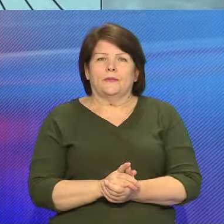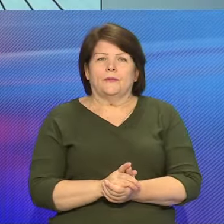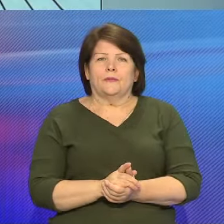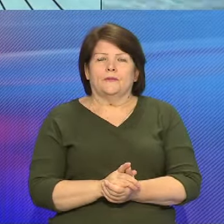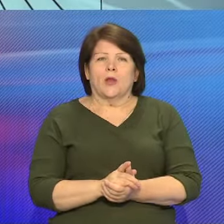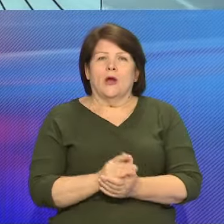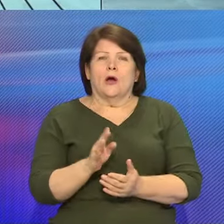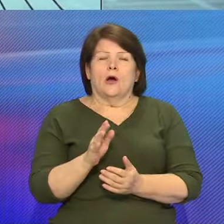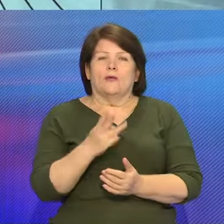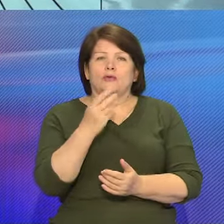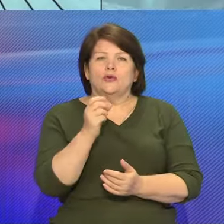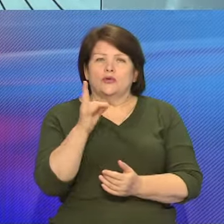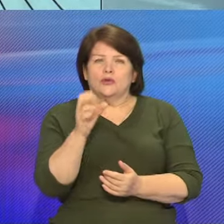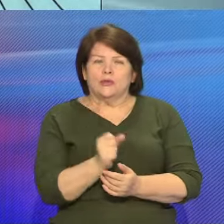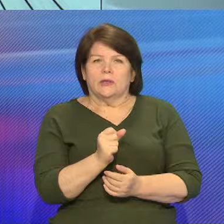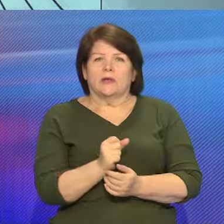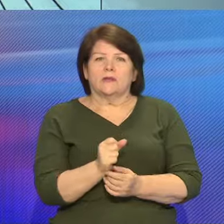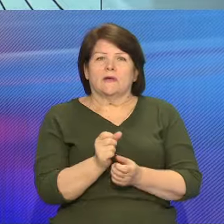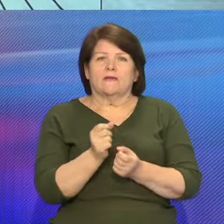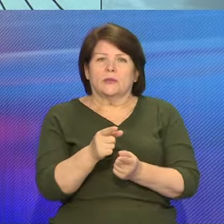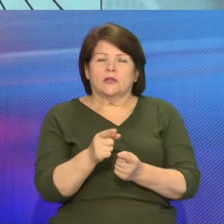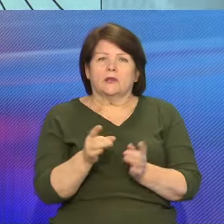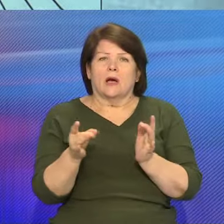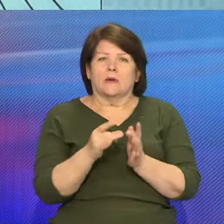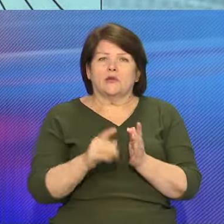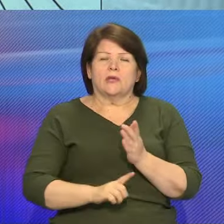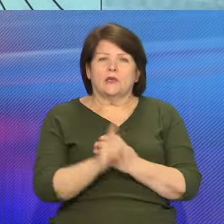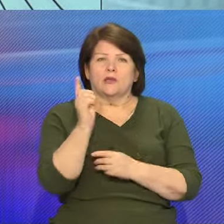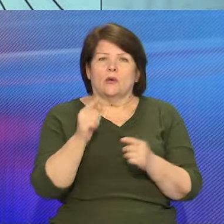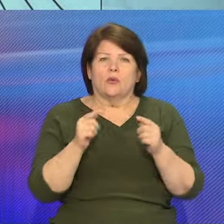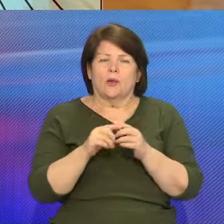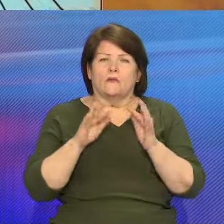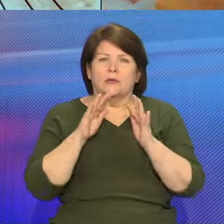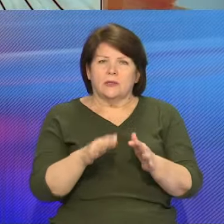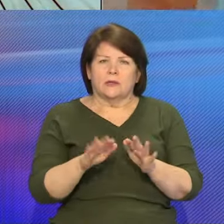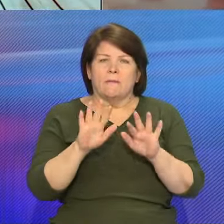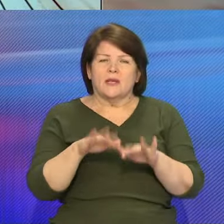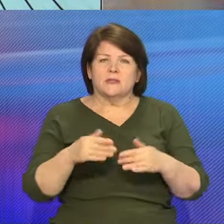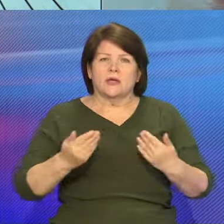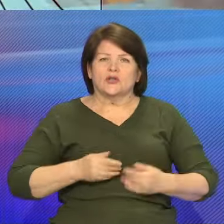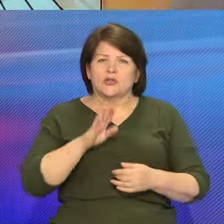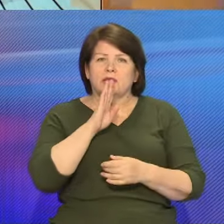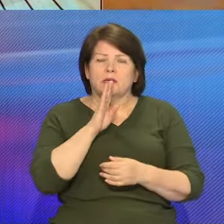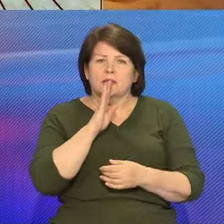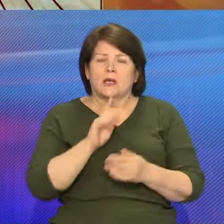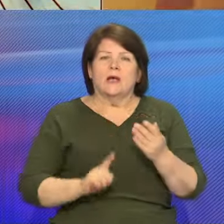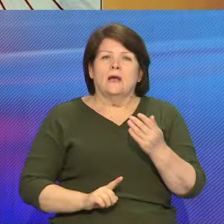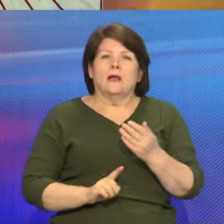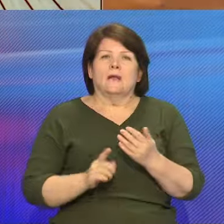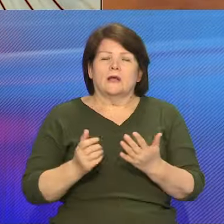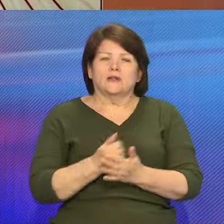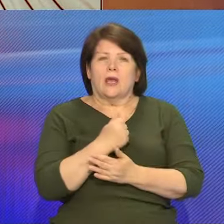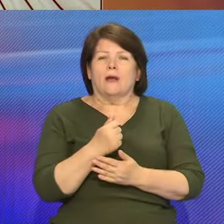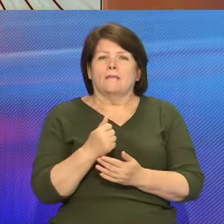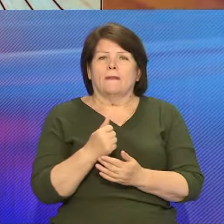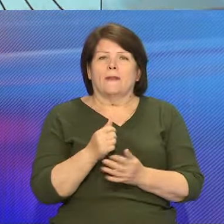У Шчучыне за скінуты гарбуз пачата крымінальная справа. Мясцовая жыхарка наводзіла парадкі ў доме. На балконе знайшла гарбуз,